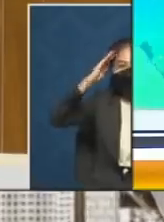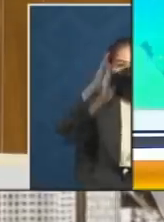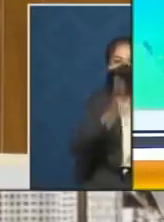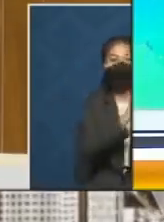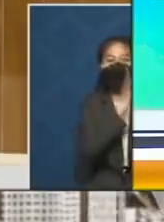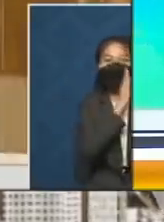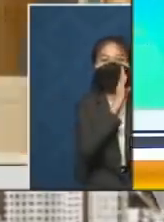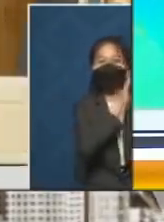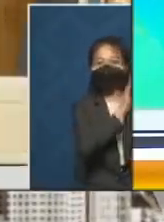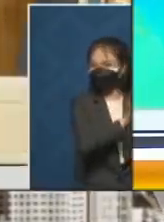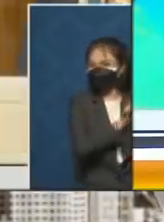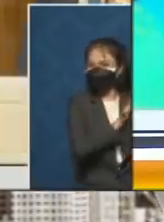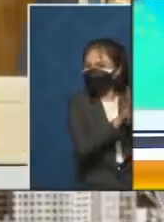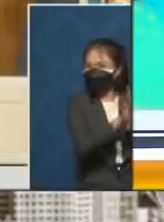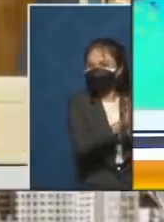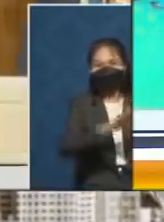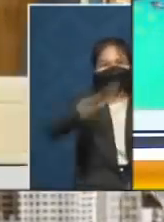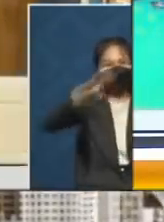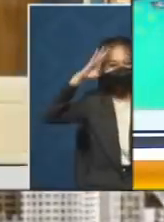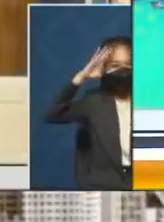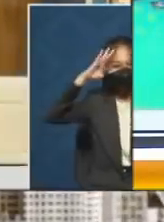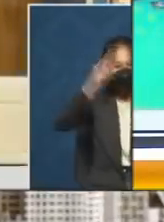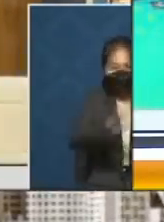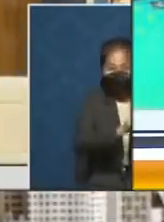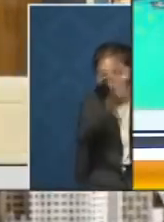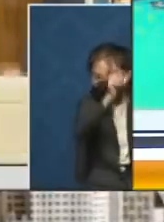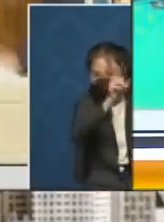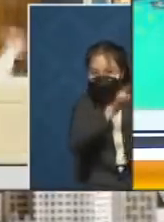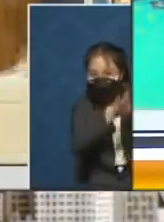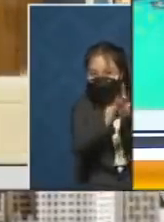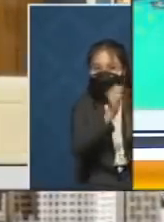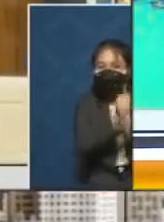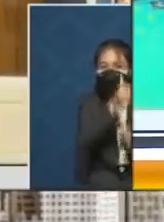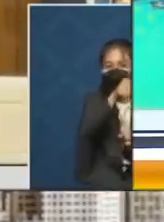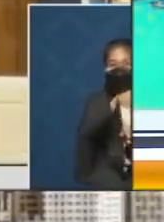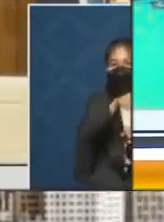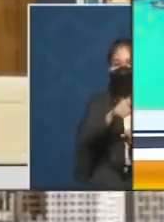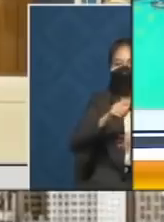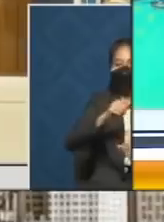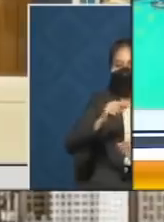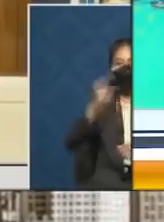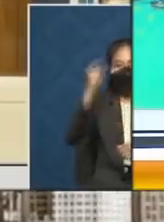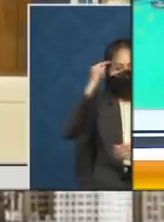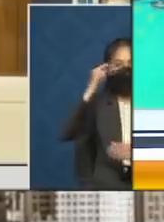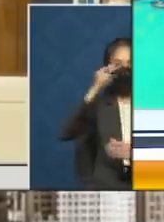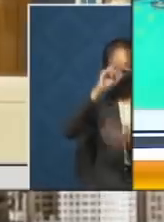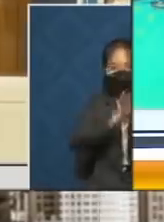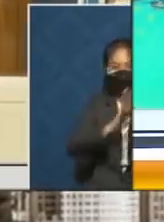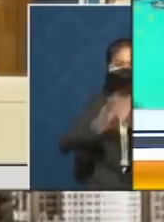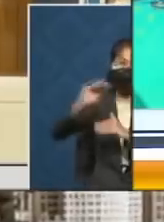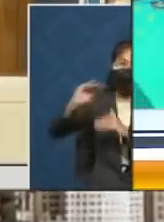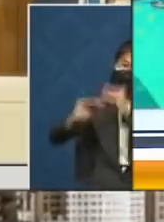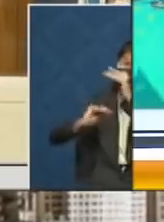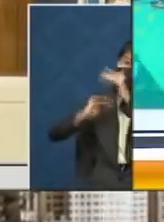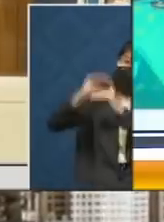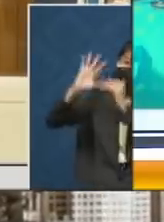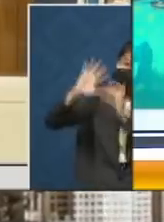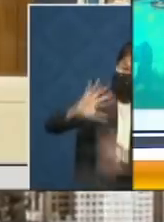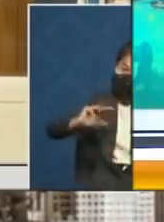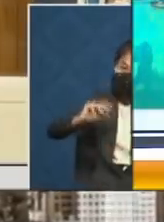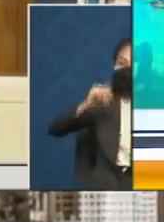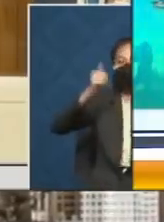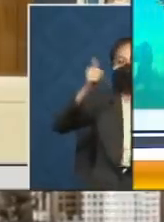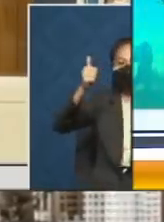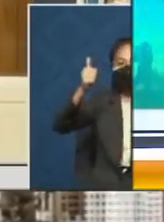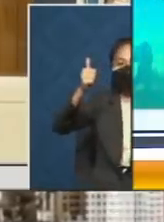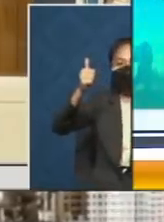ของการยกเลิกยุทธศาสตร์ชาติแผนการปฏิรูปนะเลิกหมดแล้วไอติมบางช่วงบางตอนนี่ยังบอกด้วยว่า